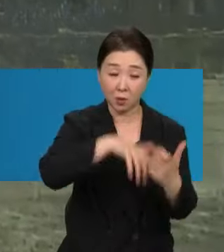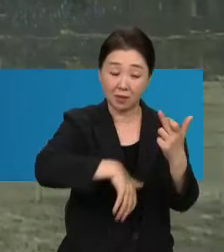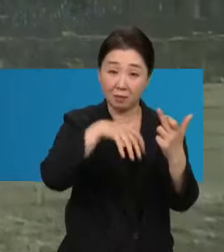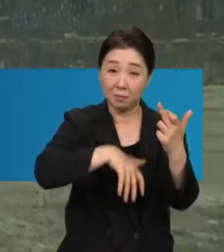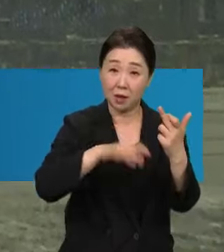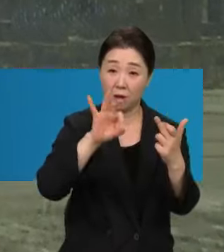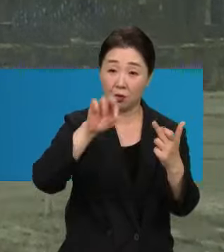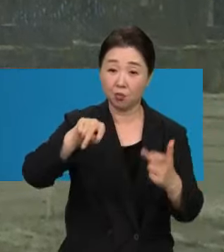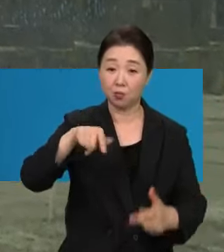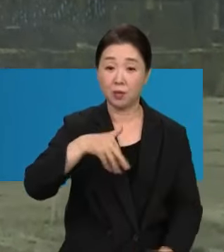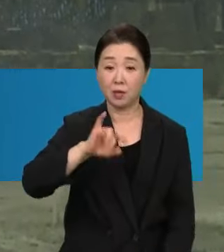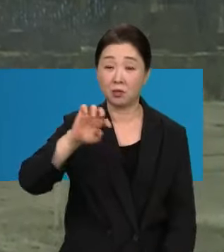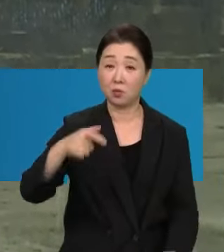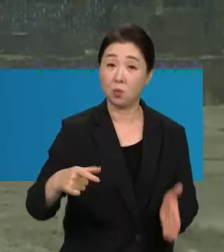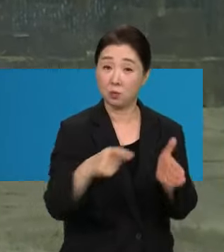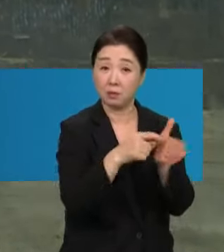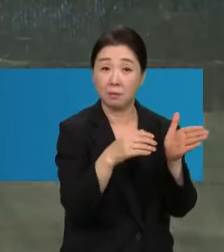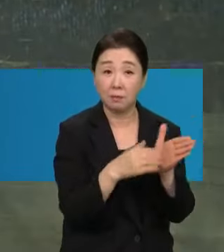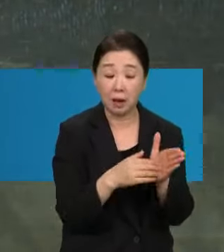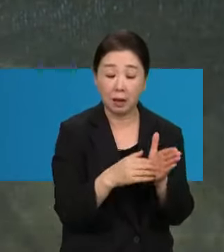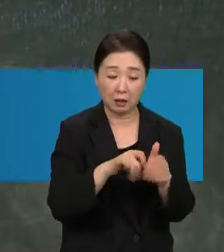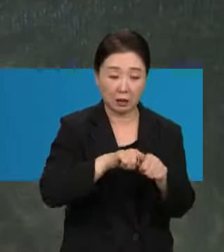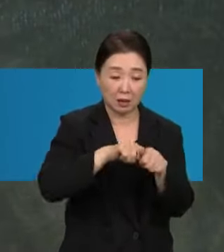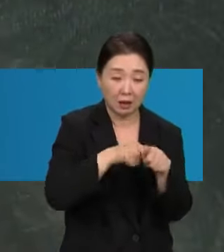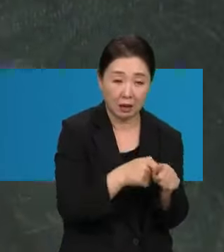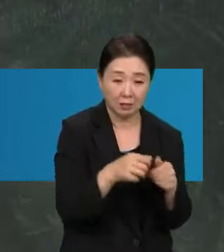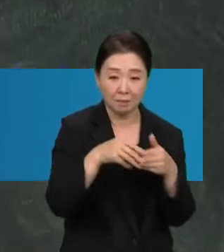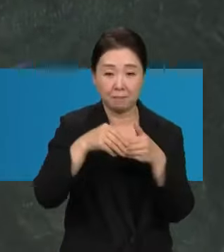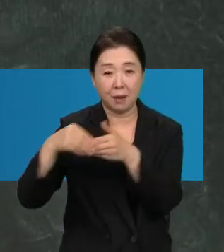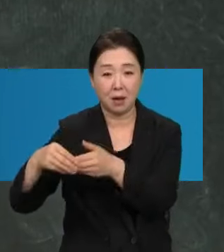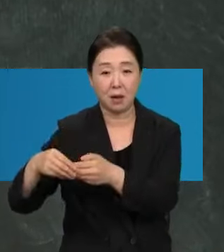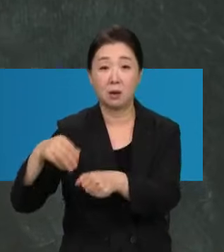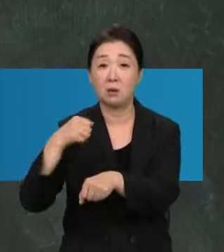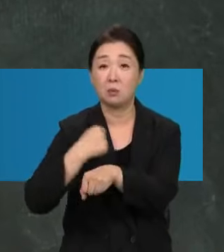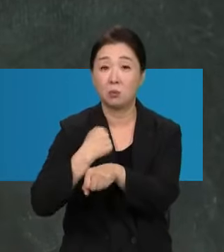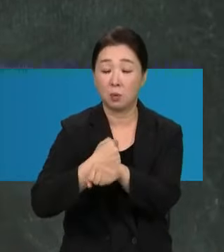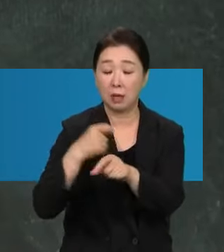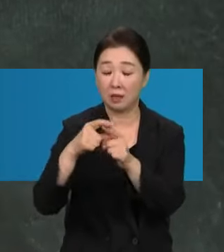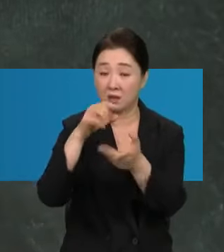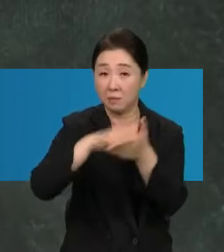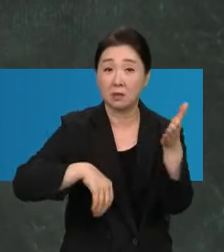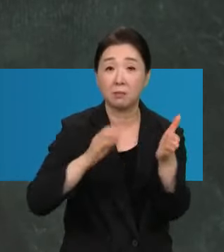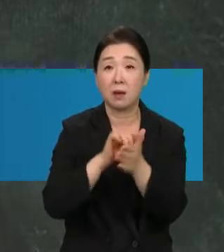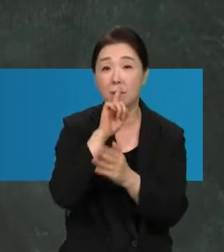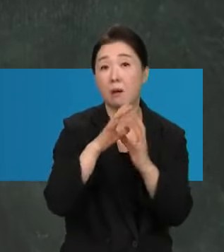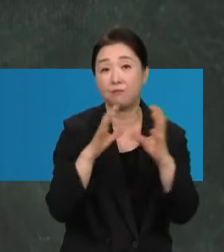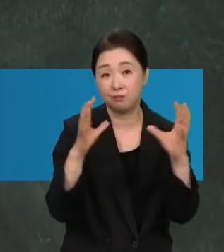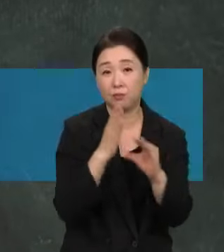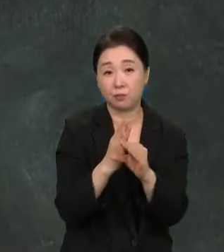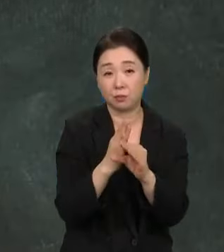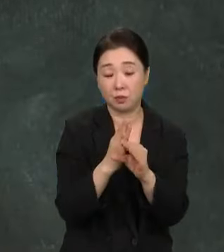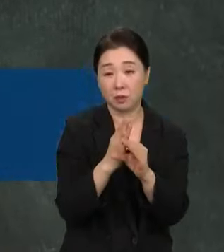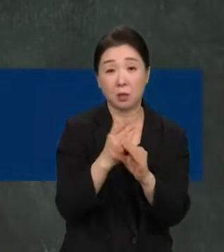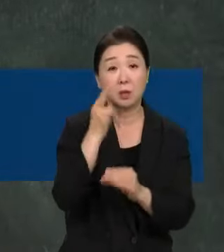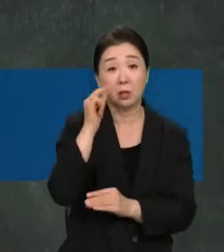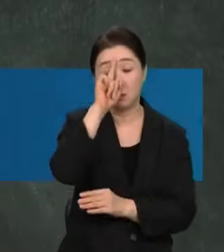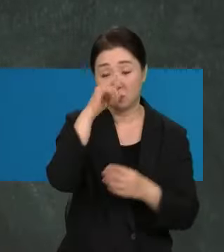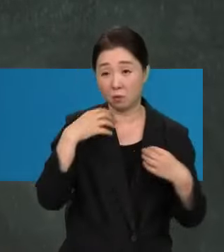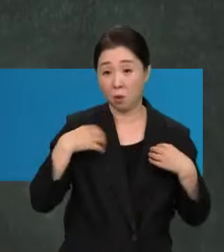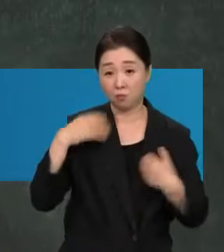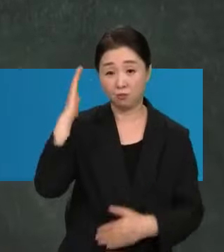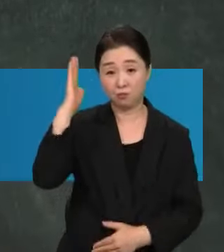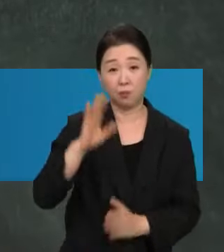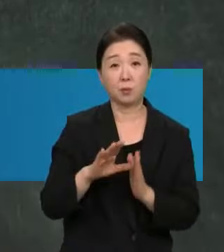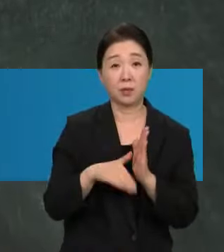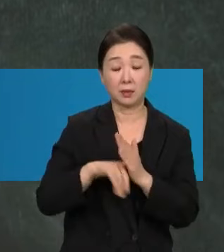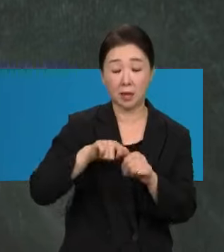문화유산에 등제된 강제 노동이란 표현이 빠져 논란이 일고 있습니다 오늘 일본 정부 브리핑에서도